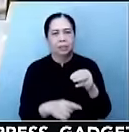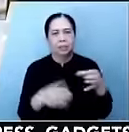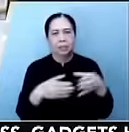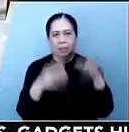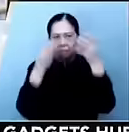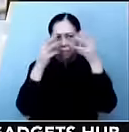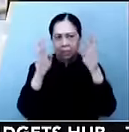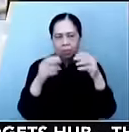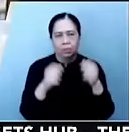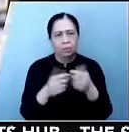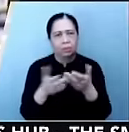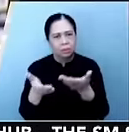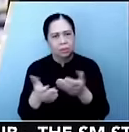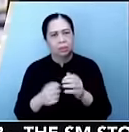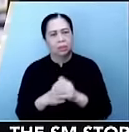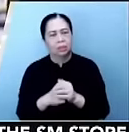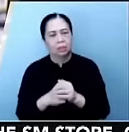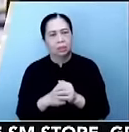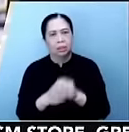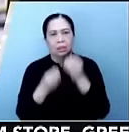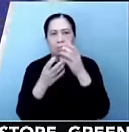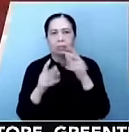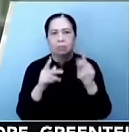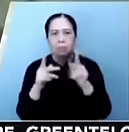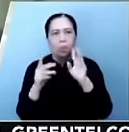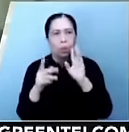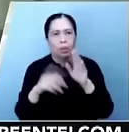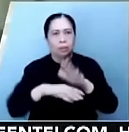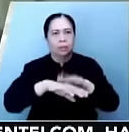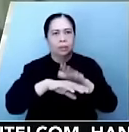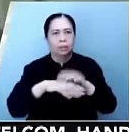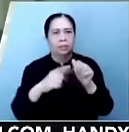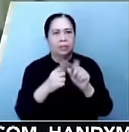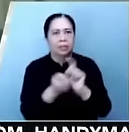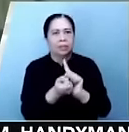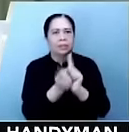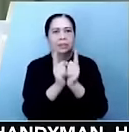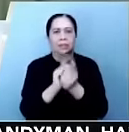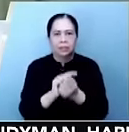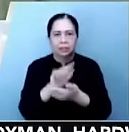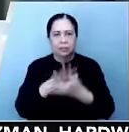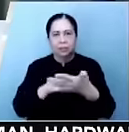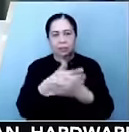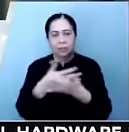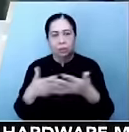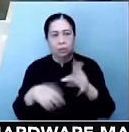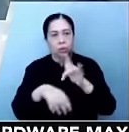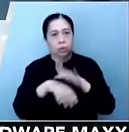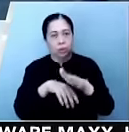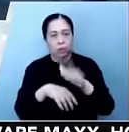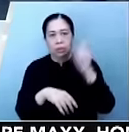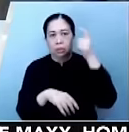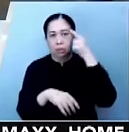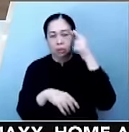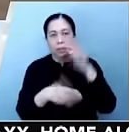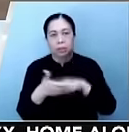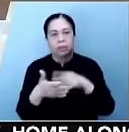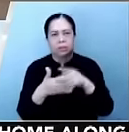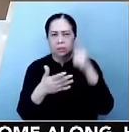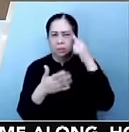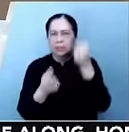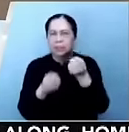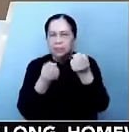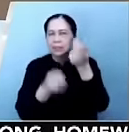the public more time to know that there will indeed be a shift. Ang pinaagang oras ng pasok gobyerno ay isa sa mga solusyong susubukan